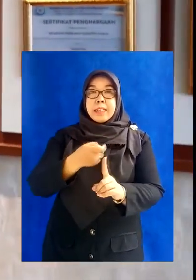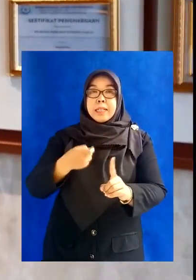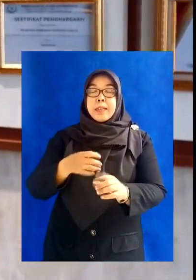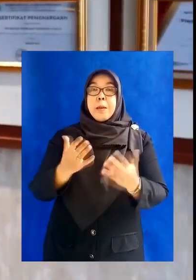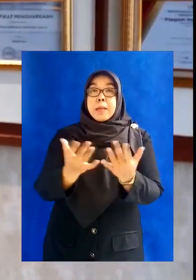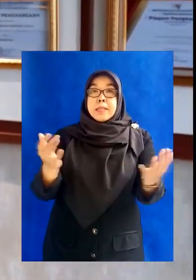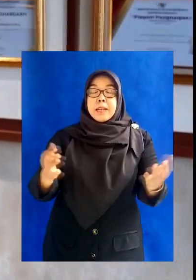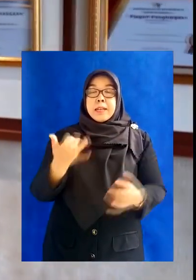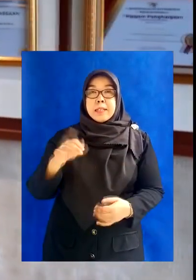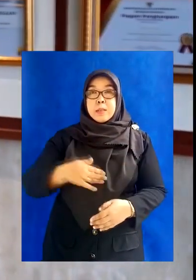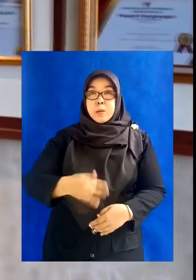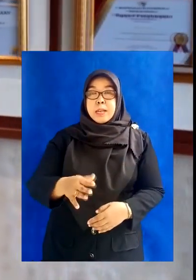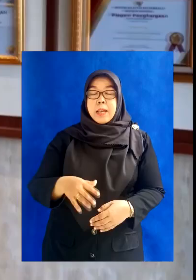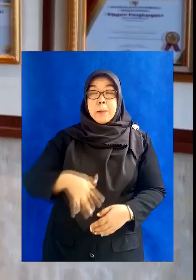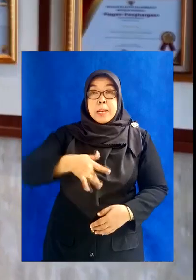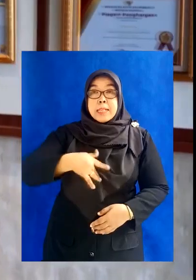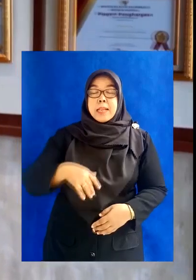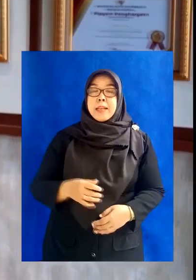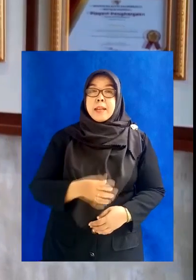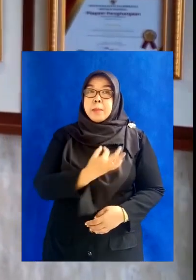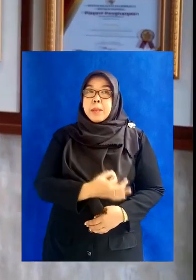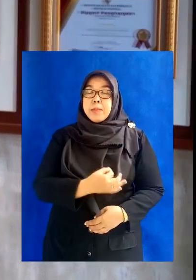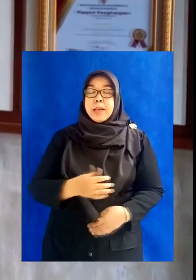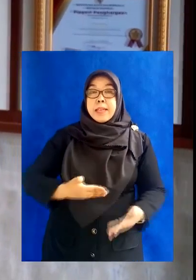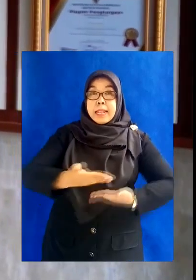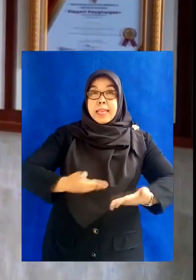dari layanan kami.